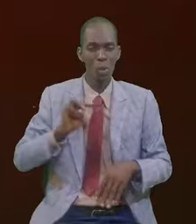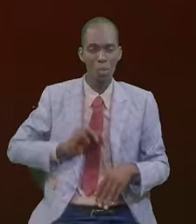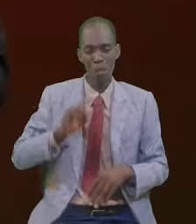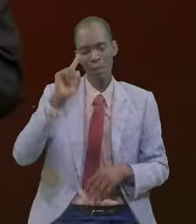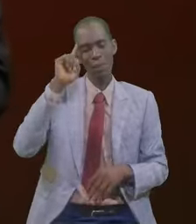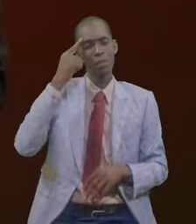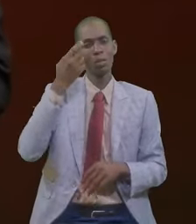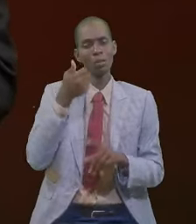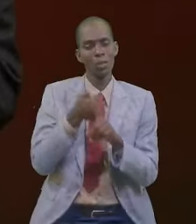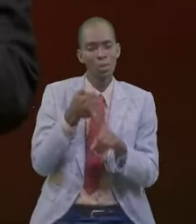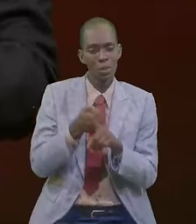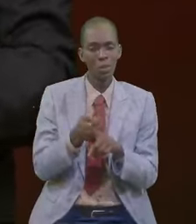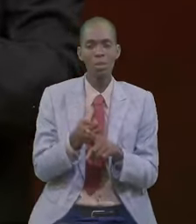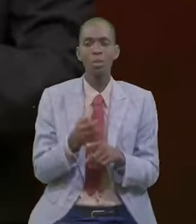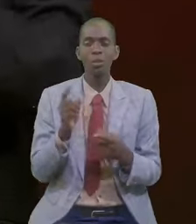d'église,